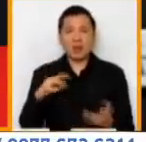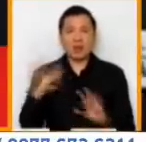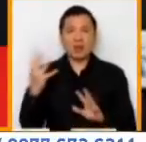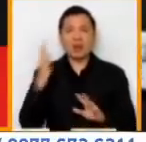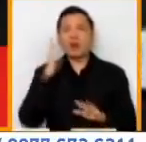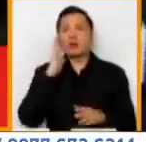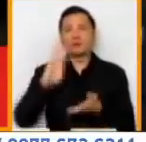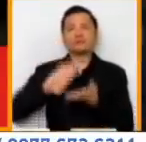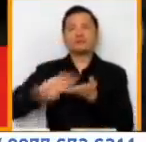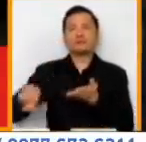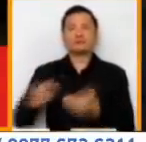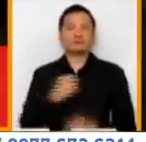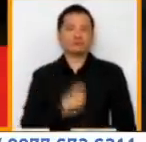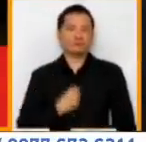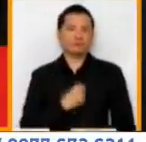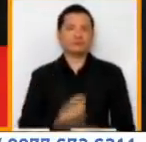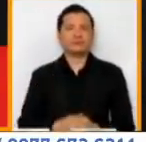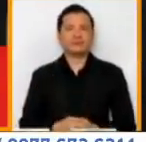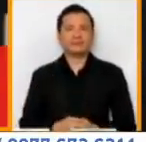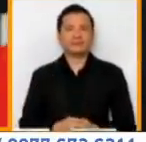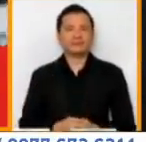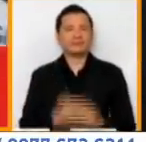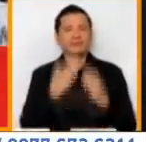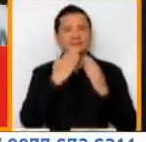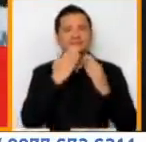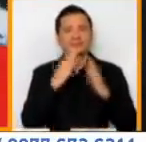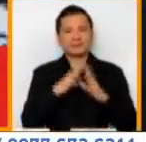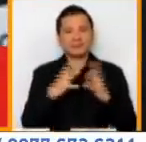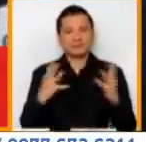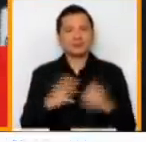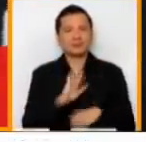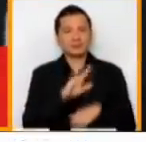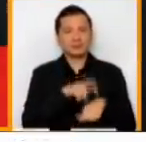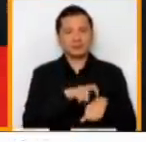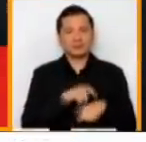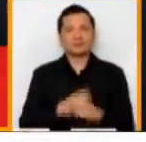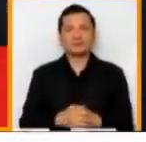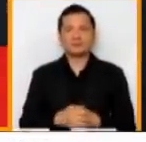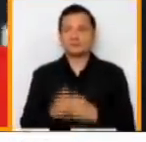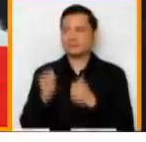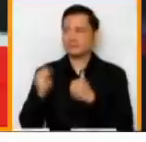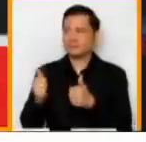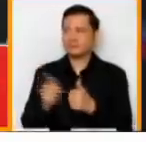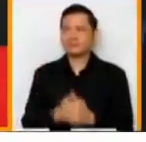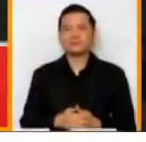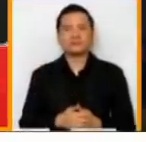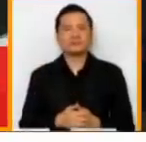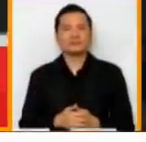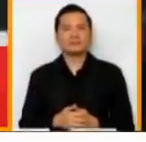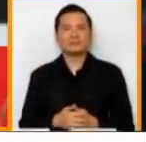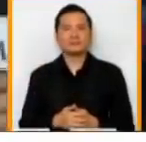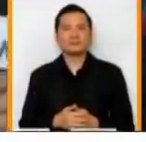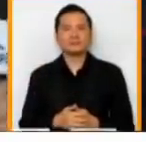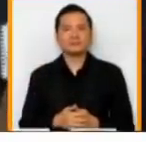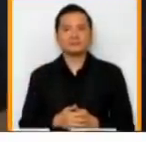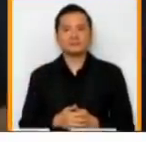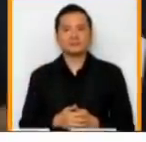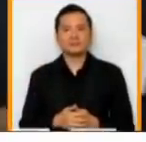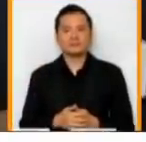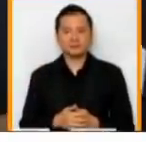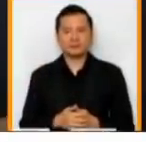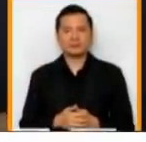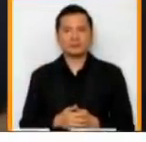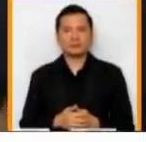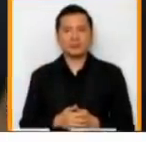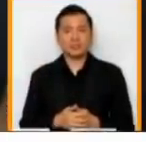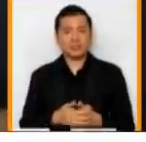Alright. Sorry. On that note, maraming salamat po, Director James Jimenez. Salamat. Ng COMELEC. Kanina, Igan, may nakita na tayo